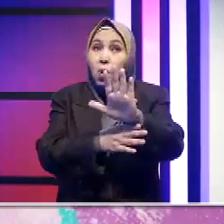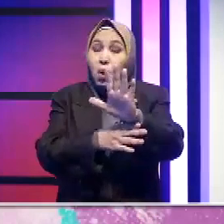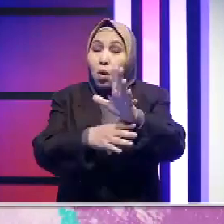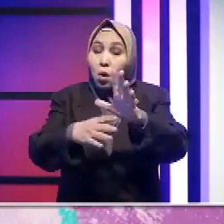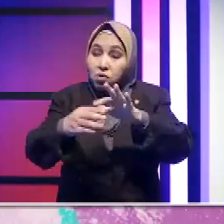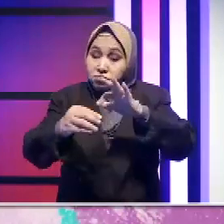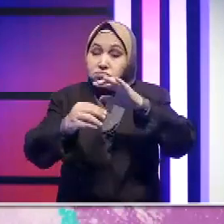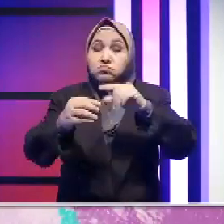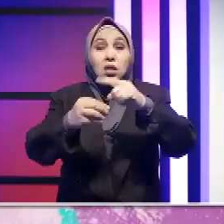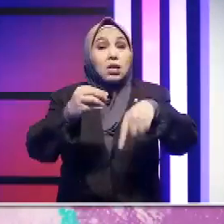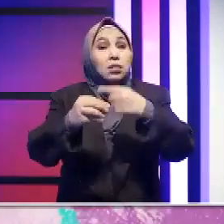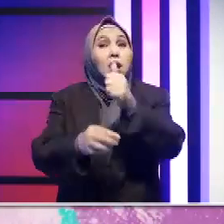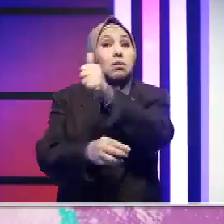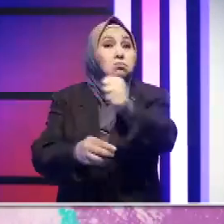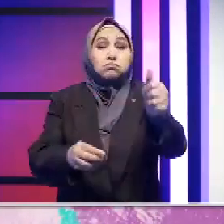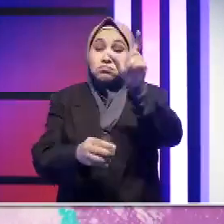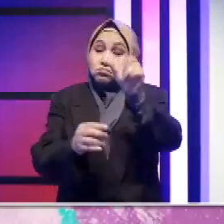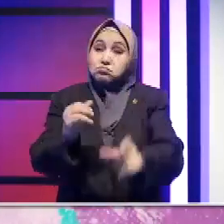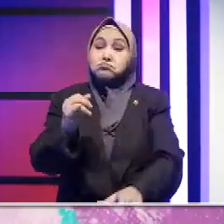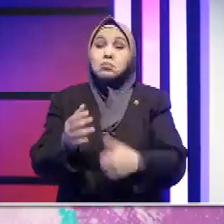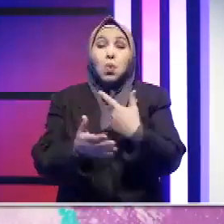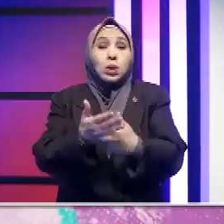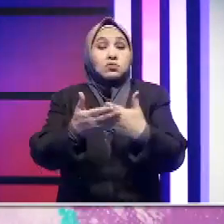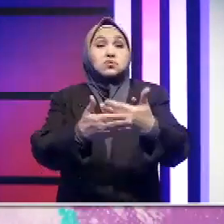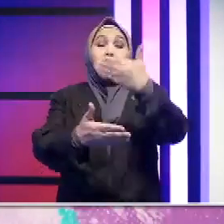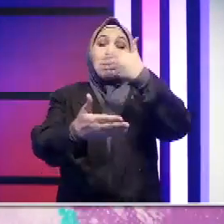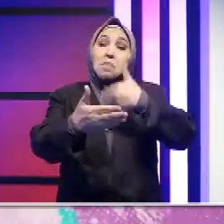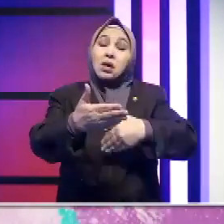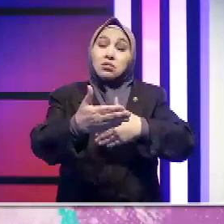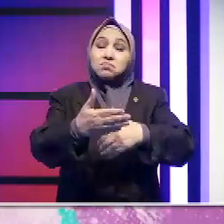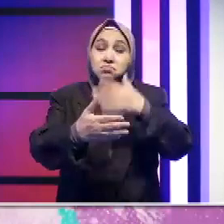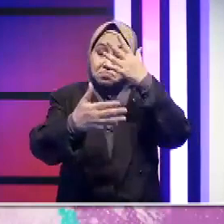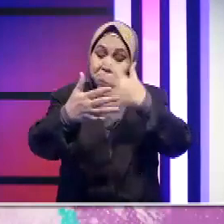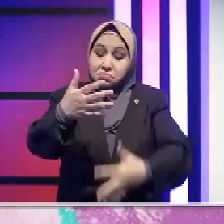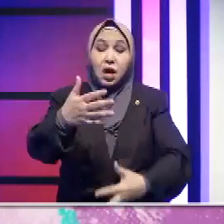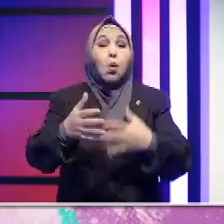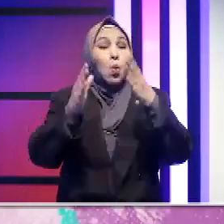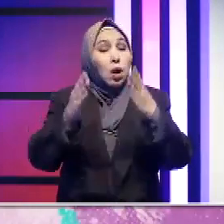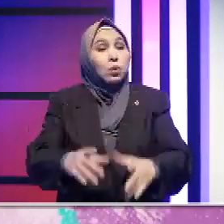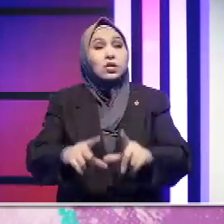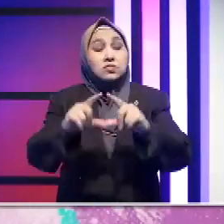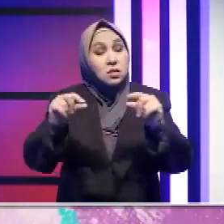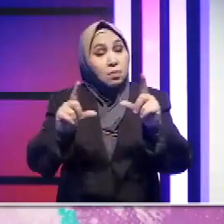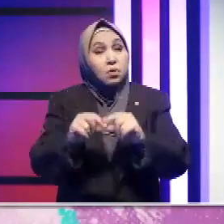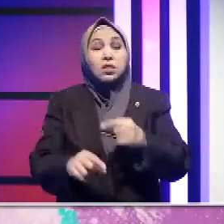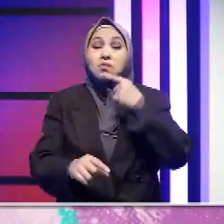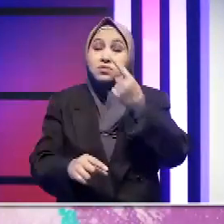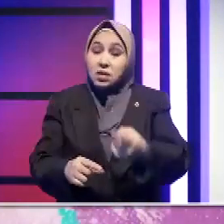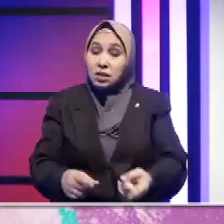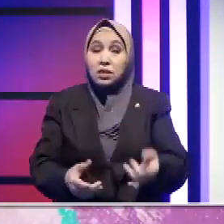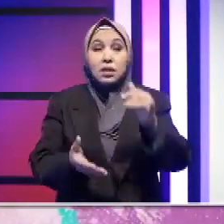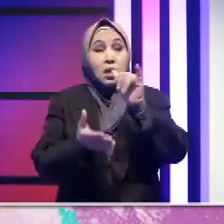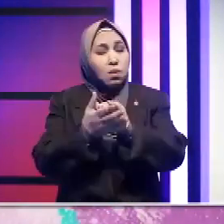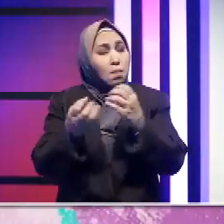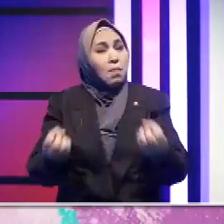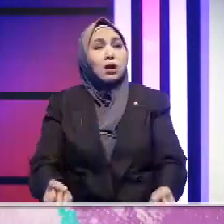latar belakang dan bisa tentang orang-orang di jepun Adakah cecak dari bahwa